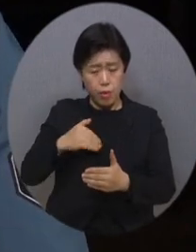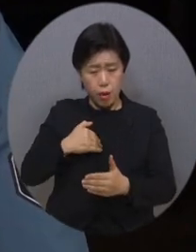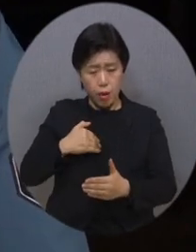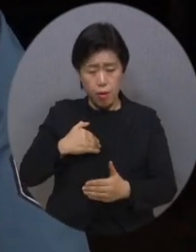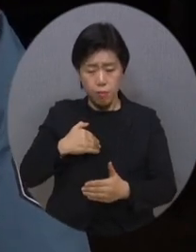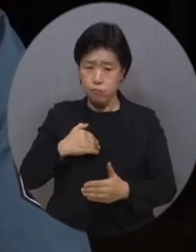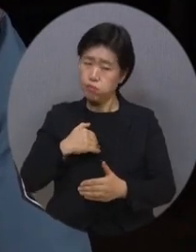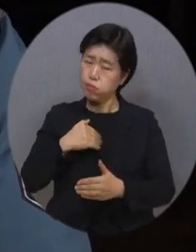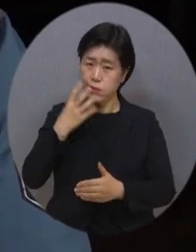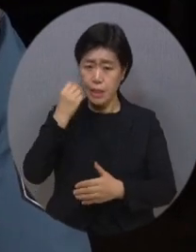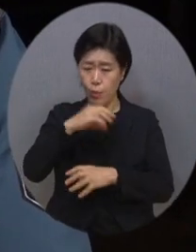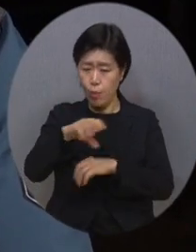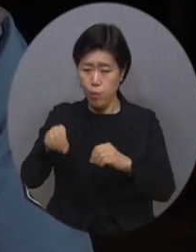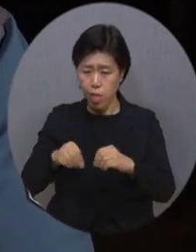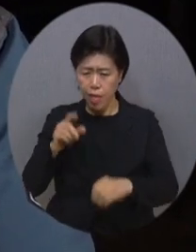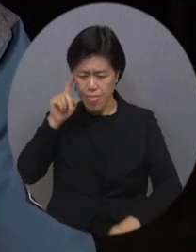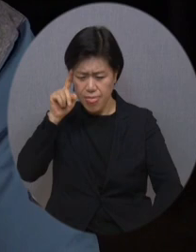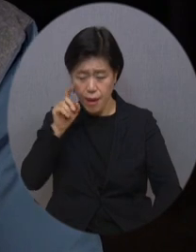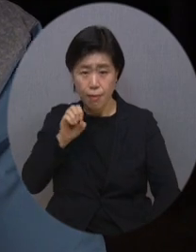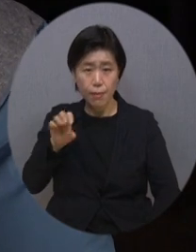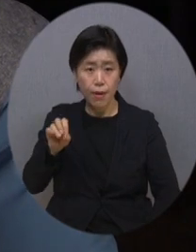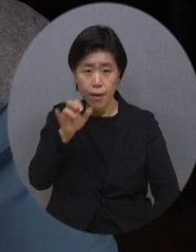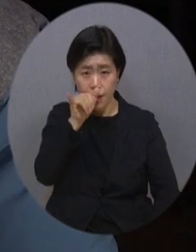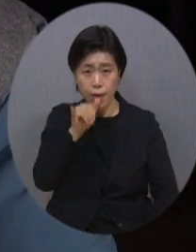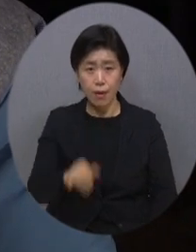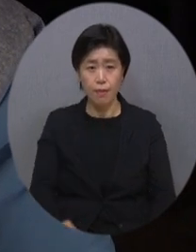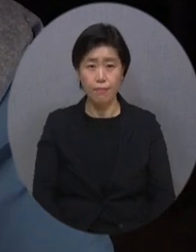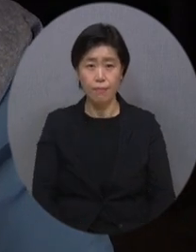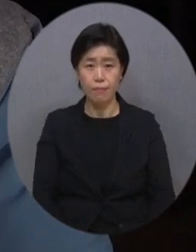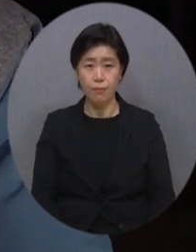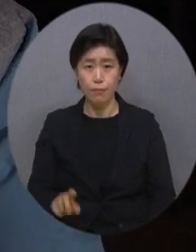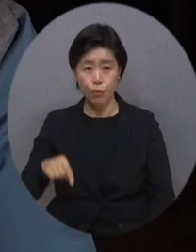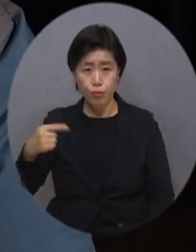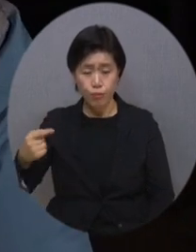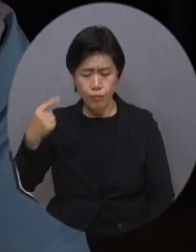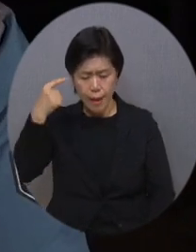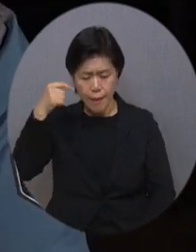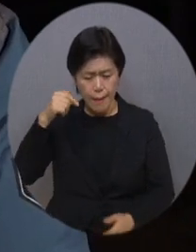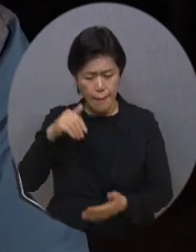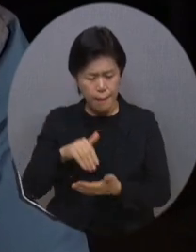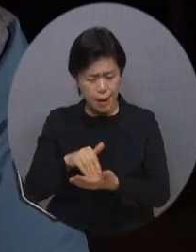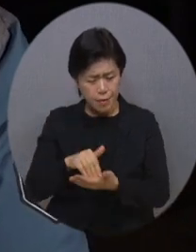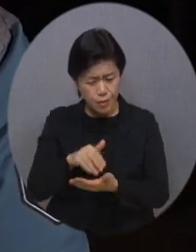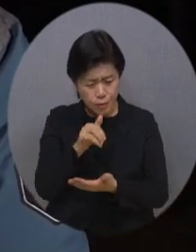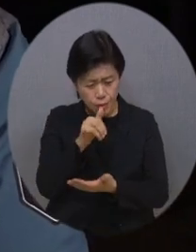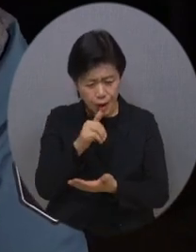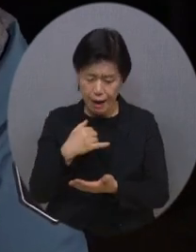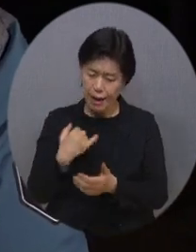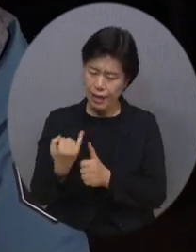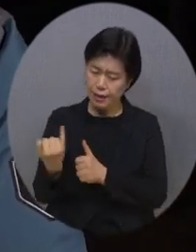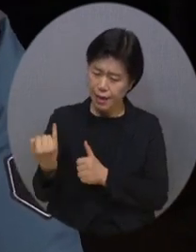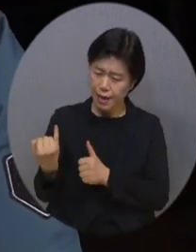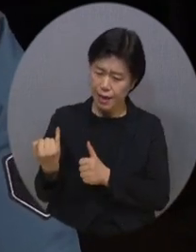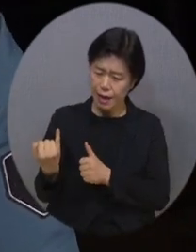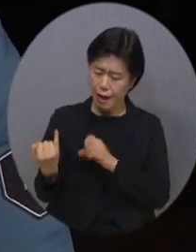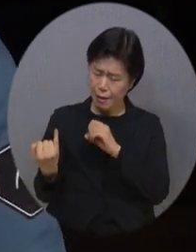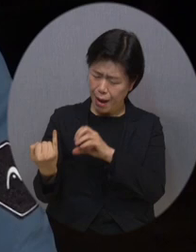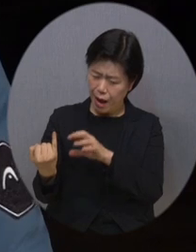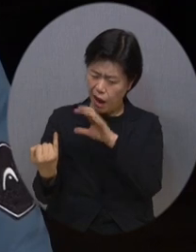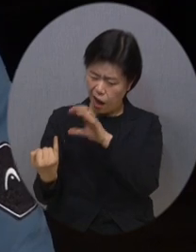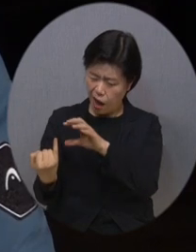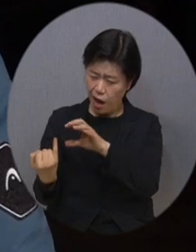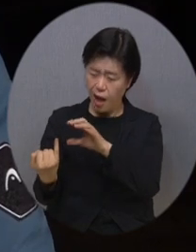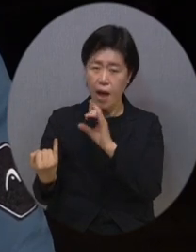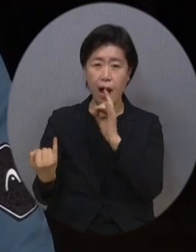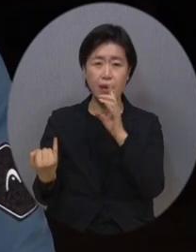있어. 어? 그래서 그게 그러고 나서는 또 반성을 하는 거야. 아, 내가 아내한테 이러면 안 되지. 뭐? 그게 진짜